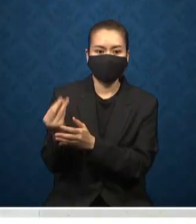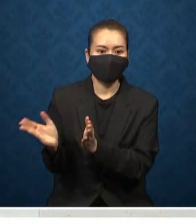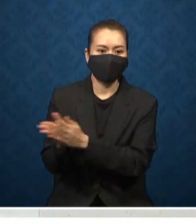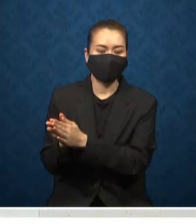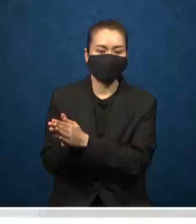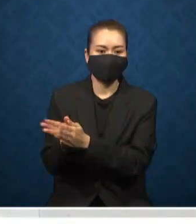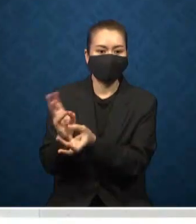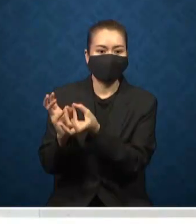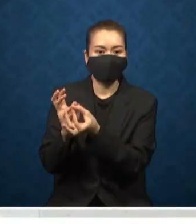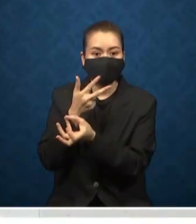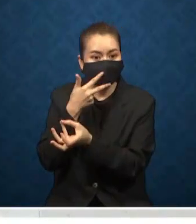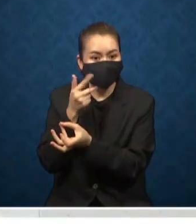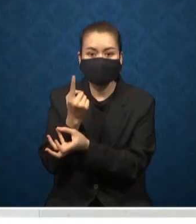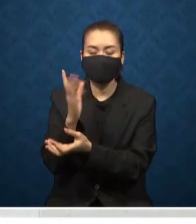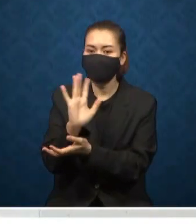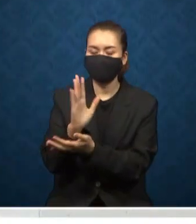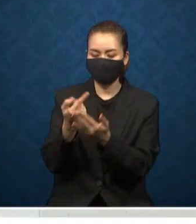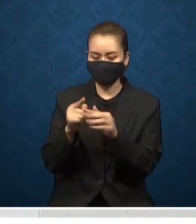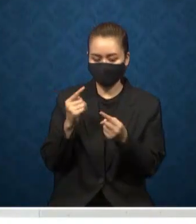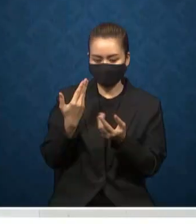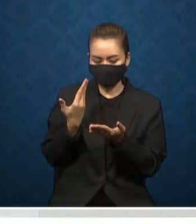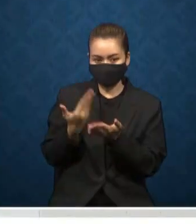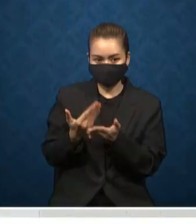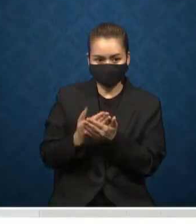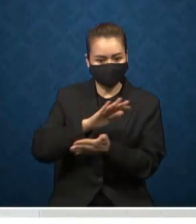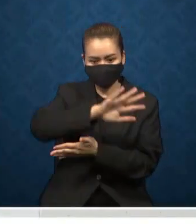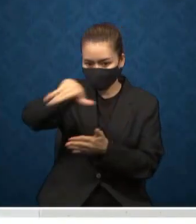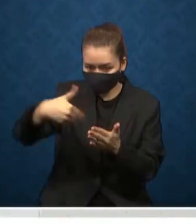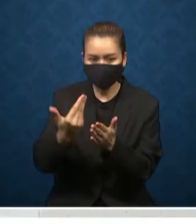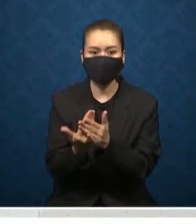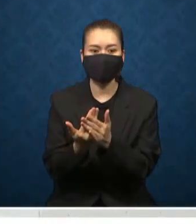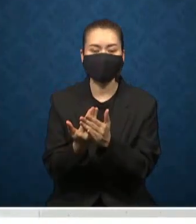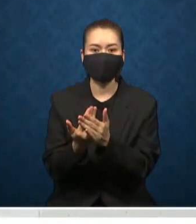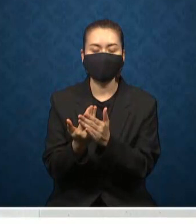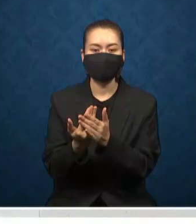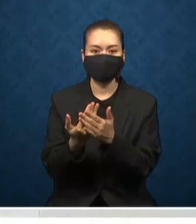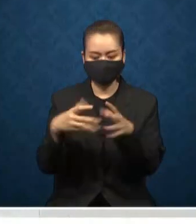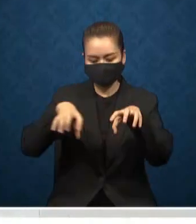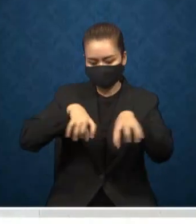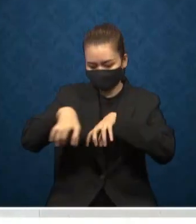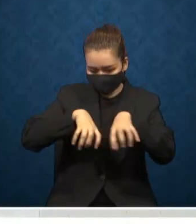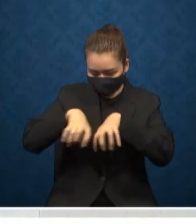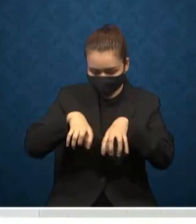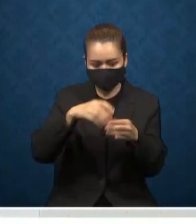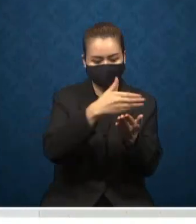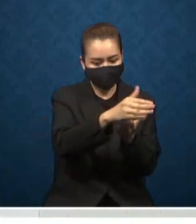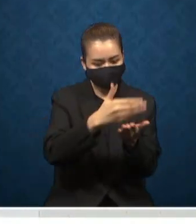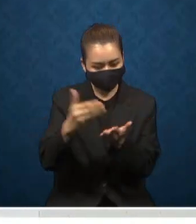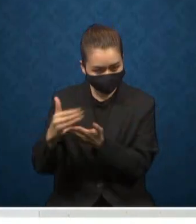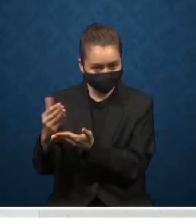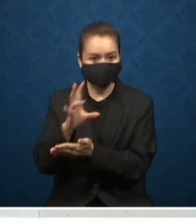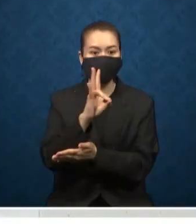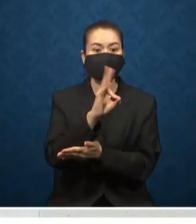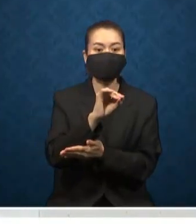ที่เราเรียกว่ารายได้ของทั้งระบบนะครับแล้วค่อยๆมาจัดสรรแบ่งปันผลประโยชน์กัน